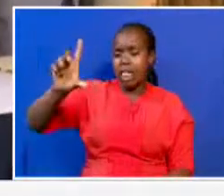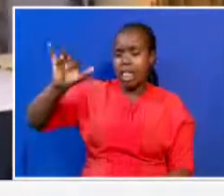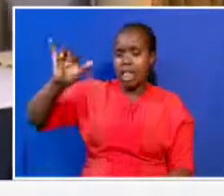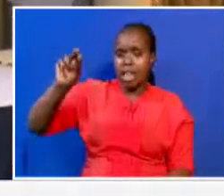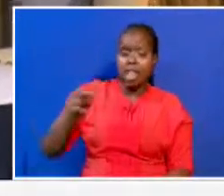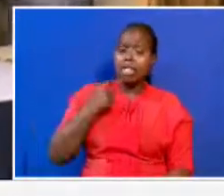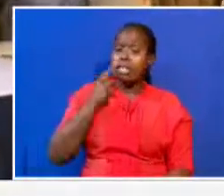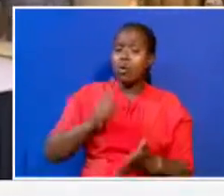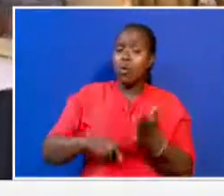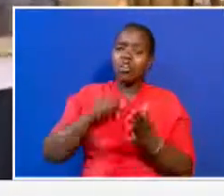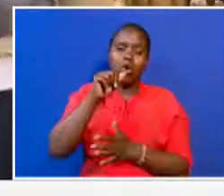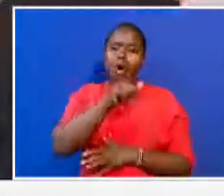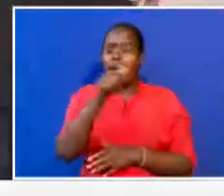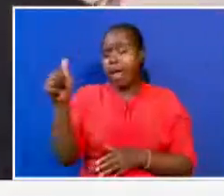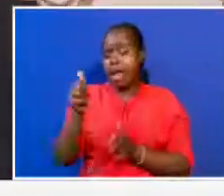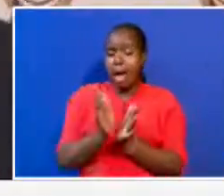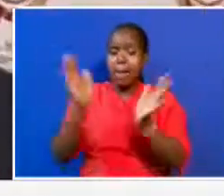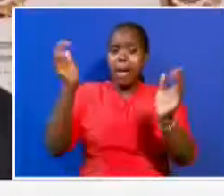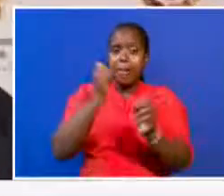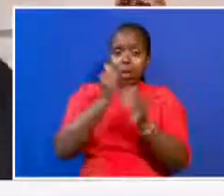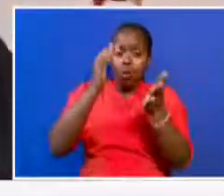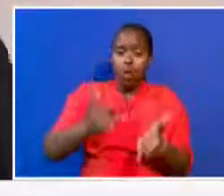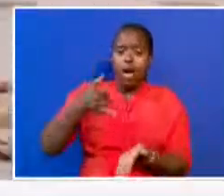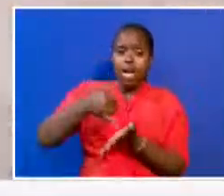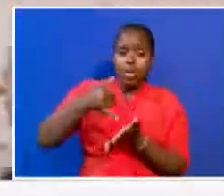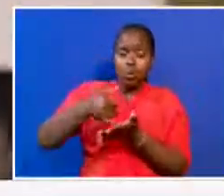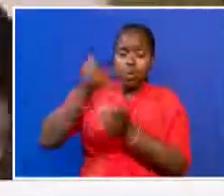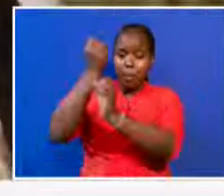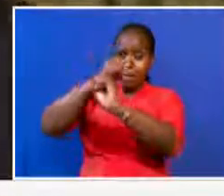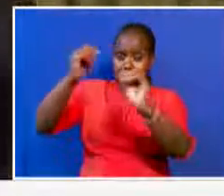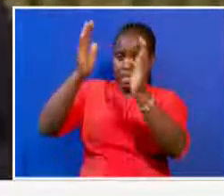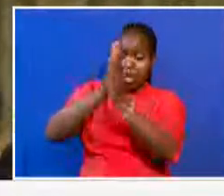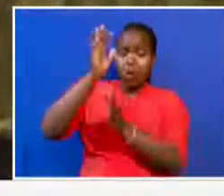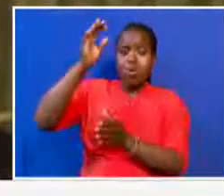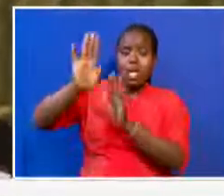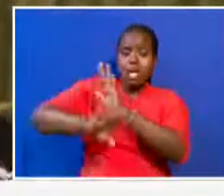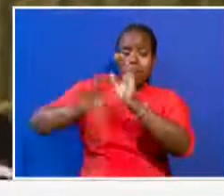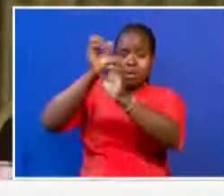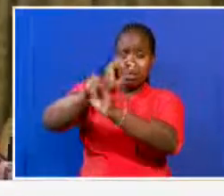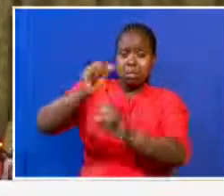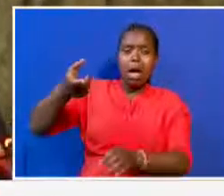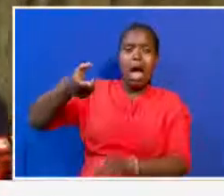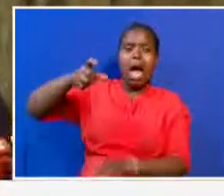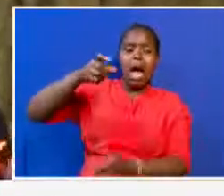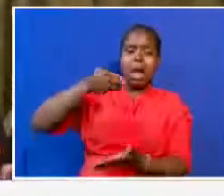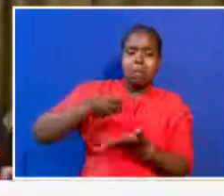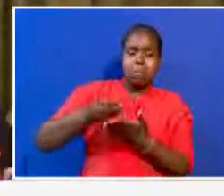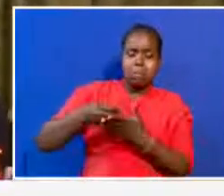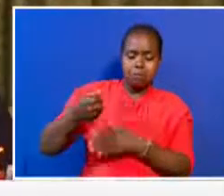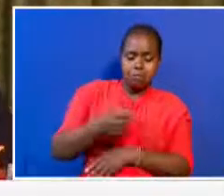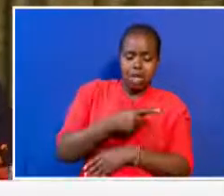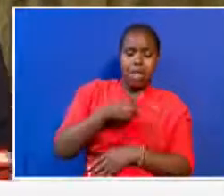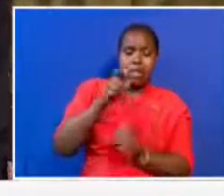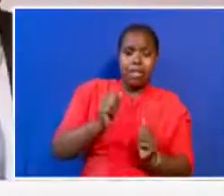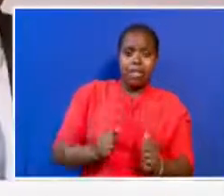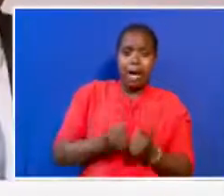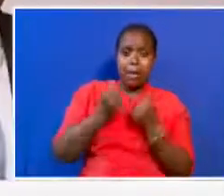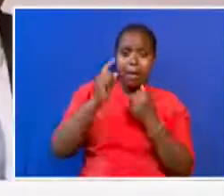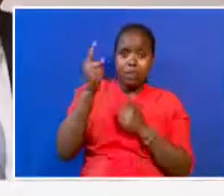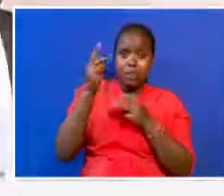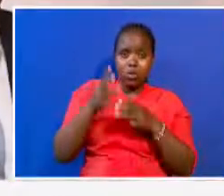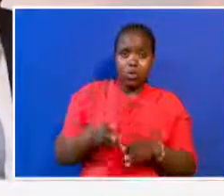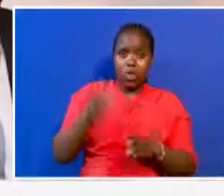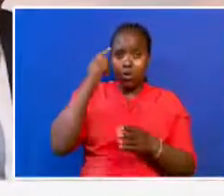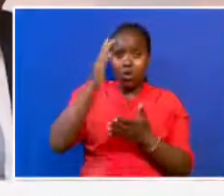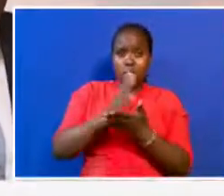Mengich, hakuna mfanyikazi wa umma ikiwemo rais na naibu wake watapokea nyongeza ya mishahara, hili likiwadia kama mwamko mpya kwa baadhi